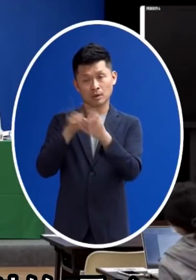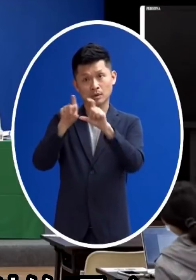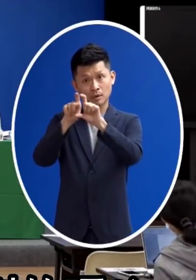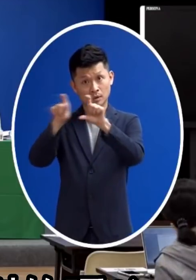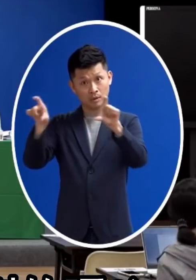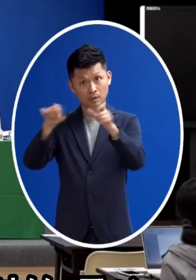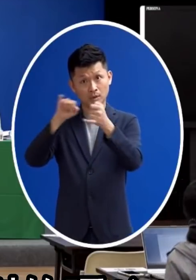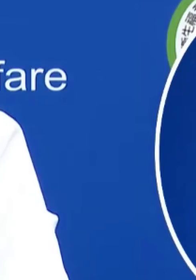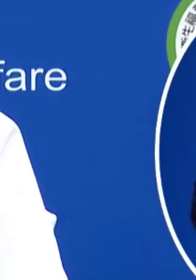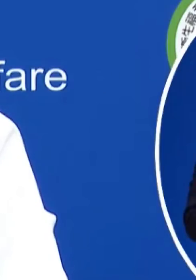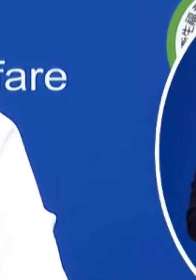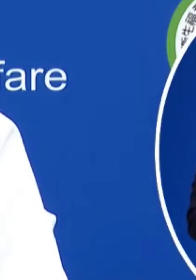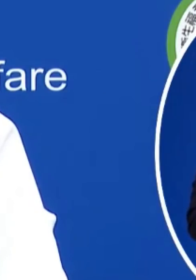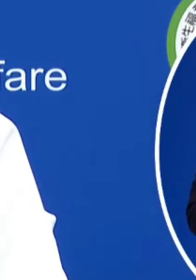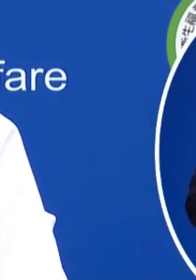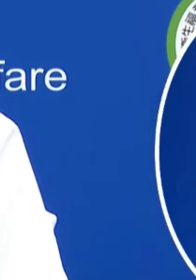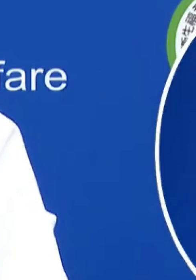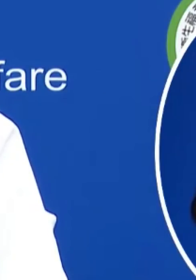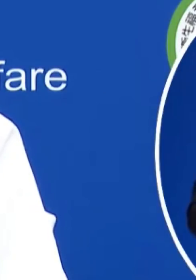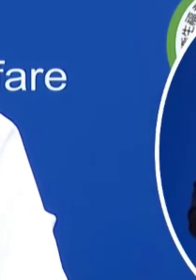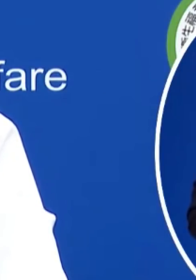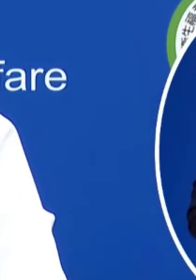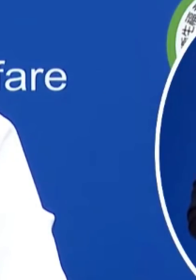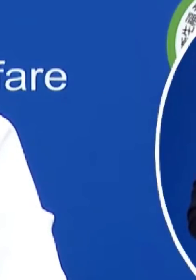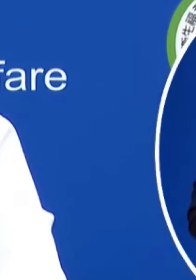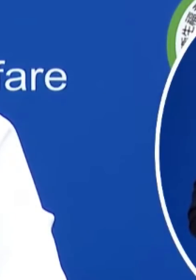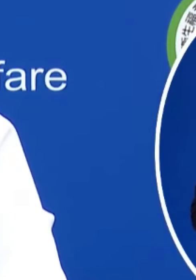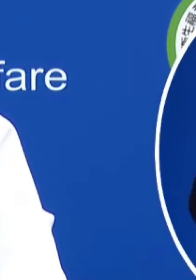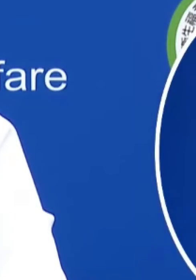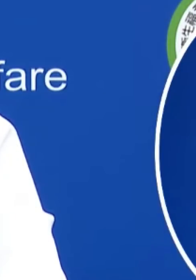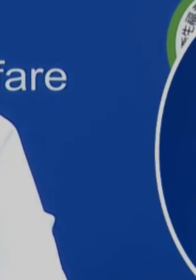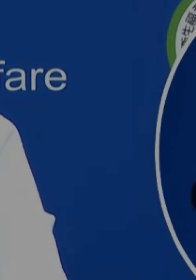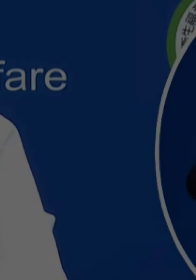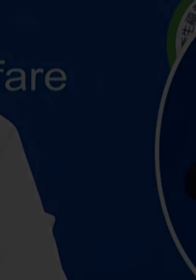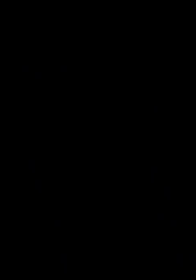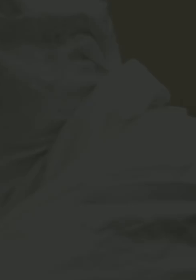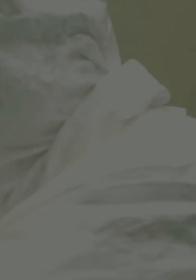我们可以拿到的了。 超过了哈，超过接近1500。